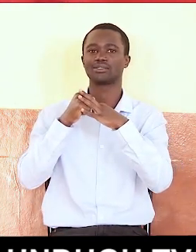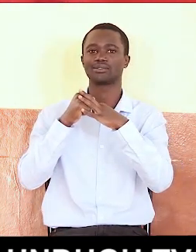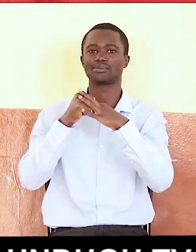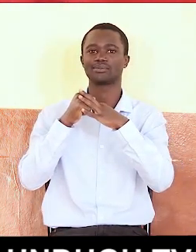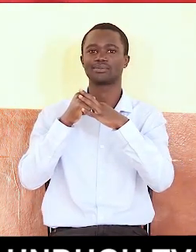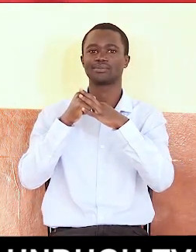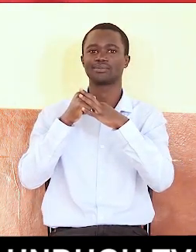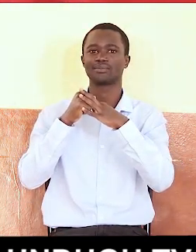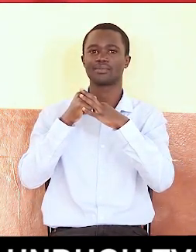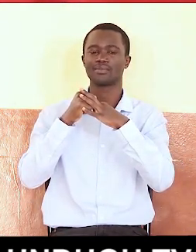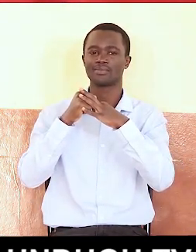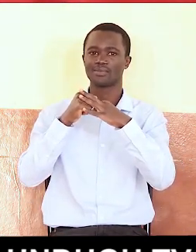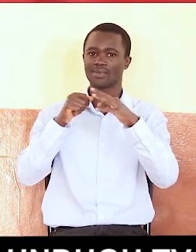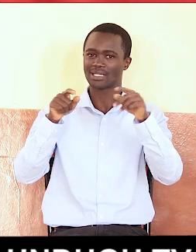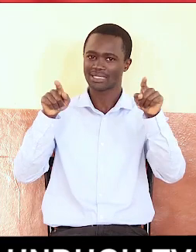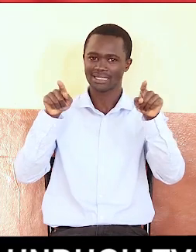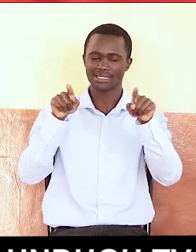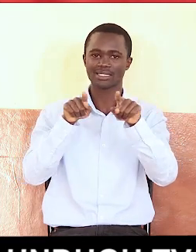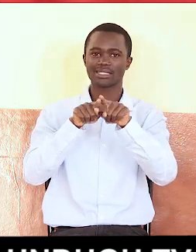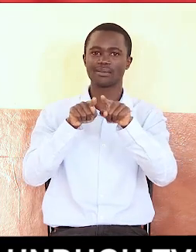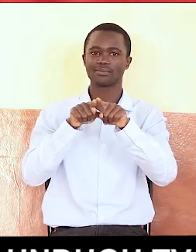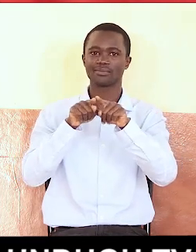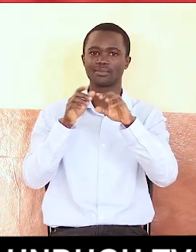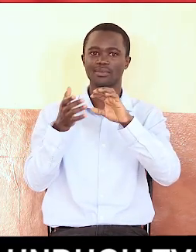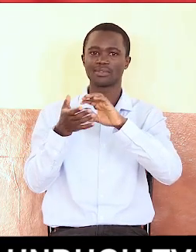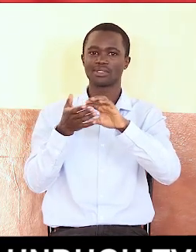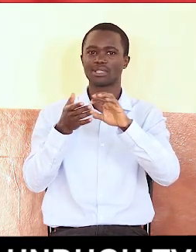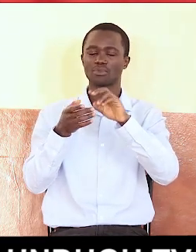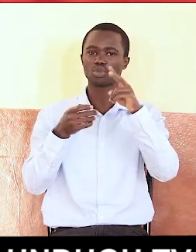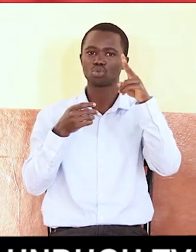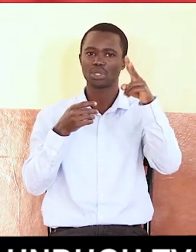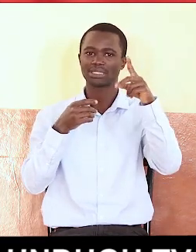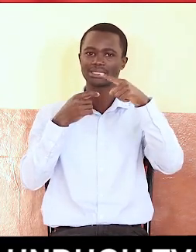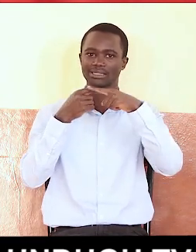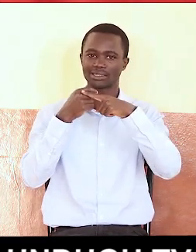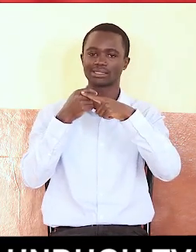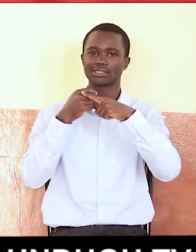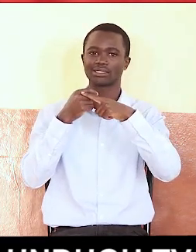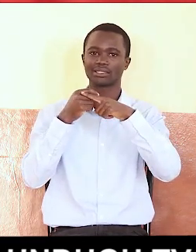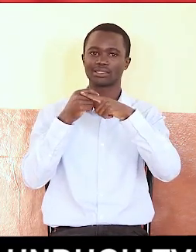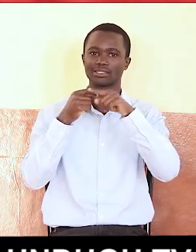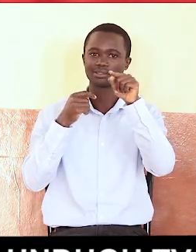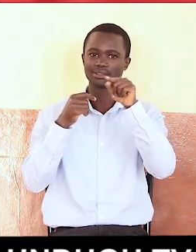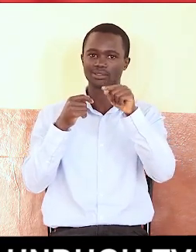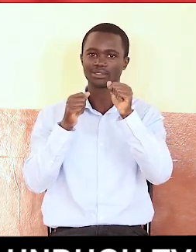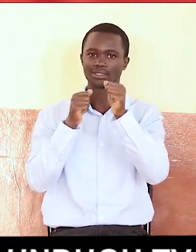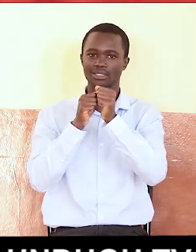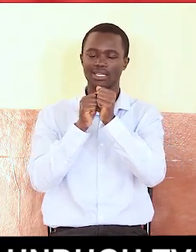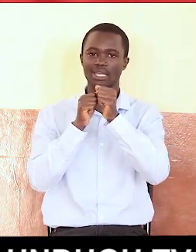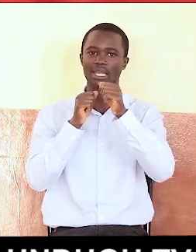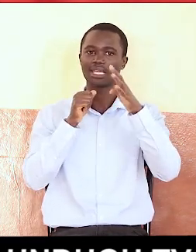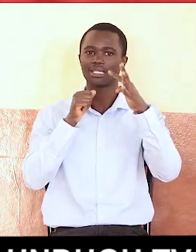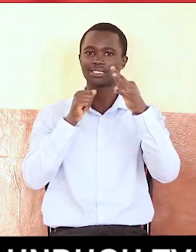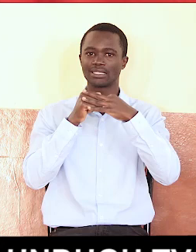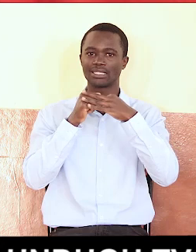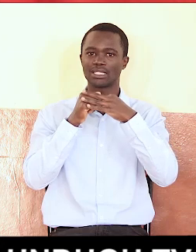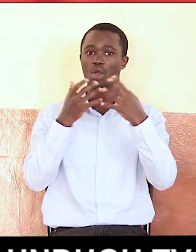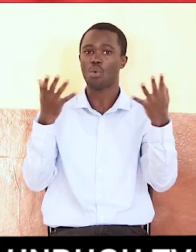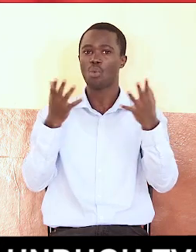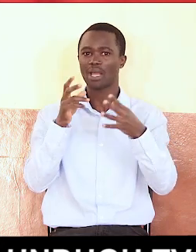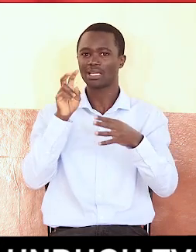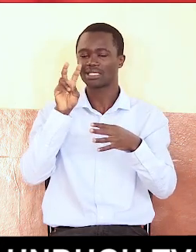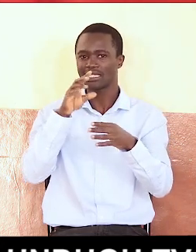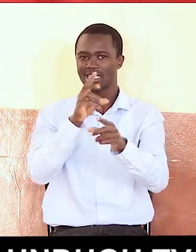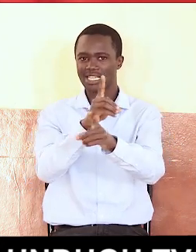ya Mitume 26 mstari wa 14 hata huo wa 18, mahali tunaona ile defense